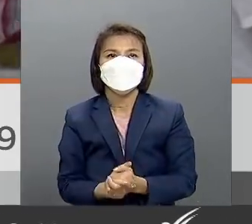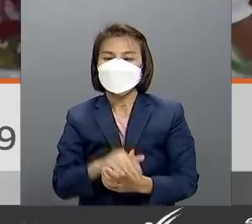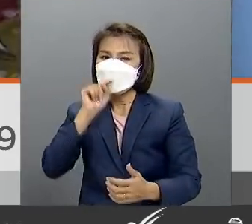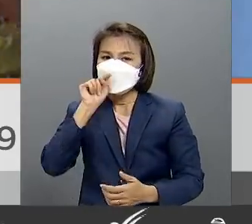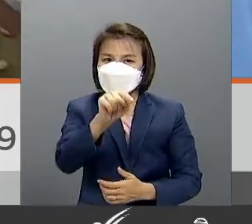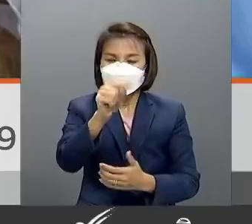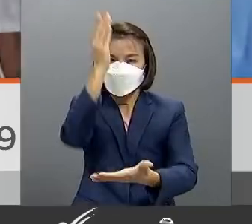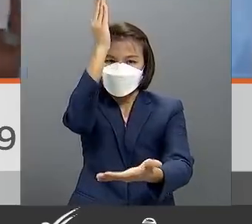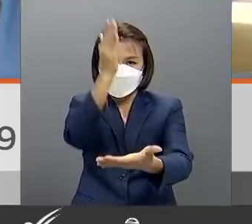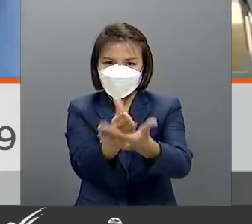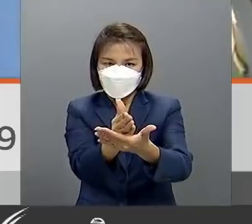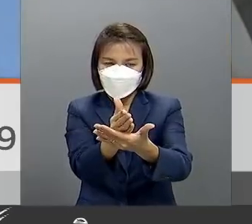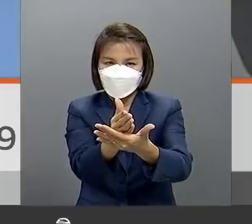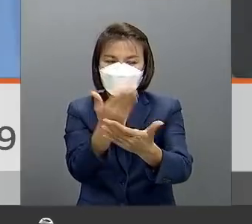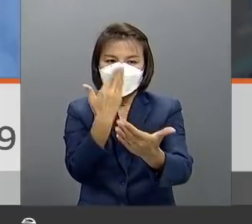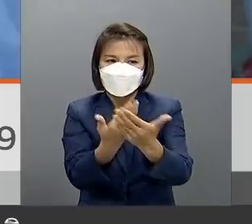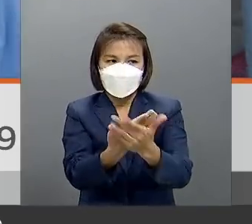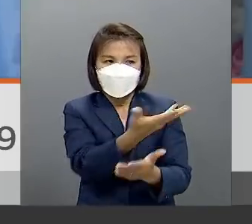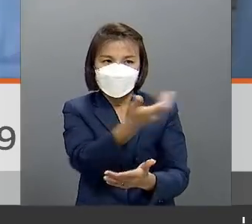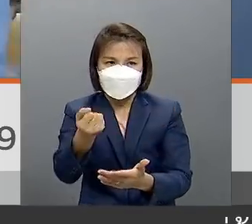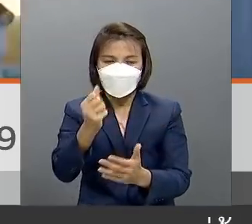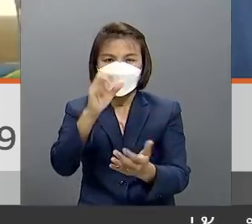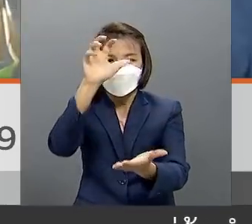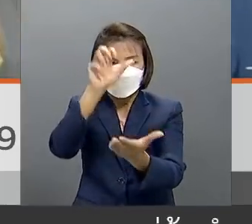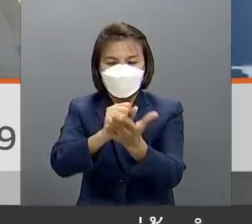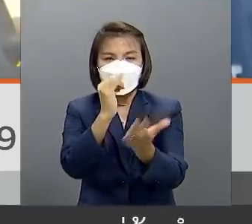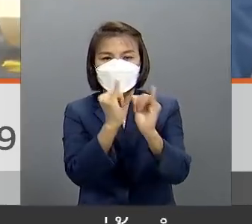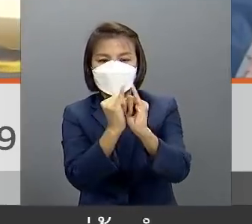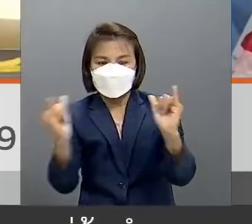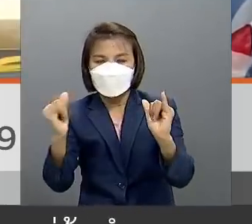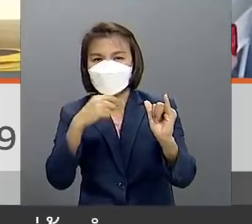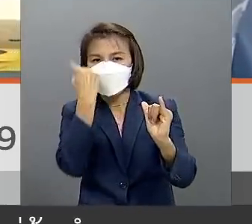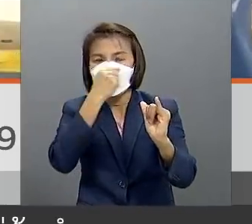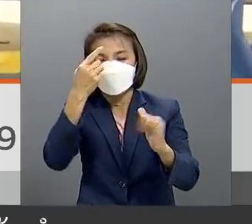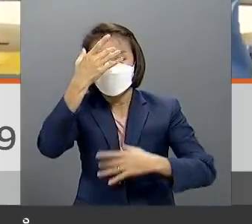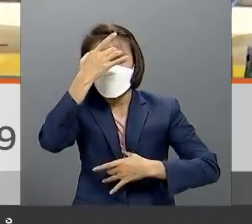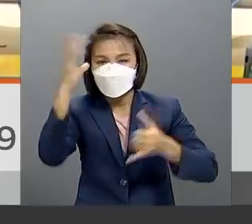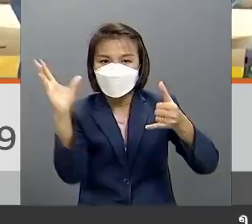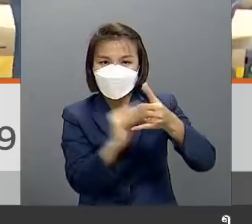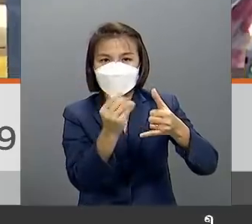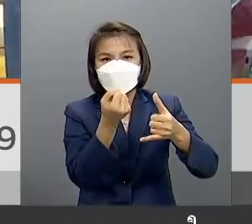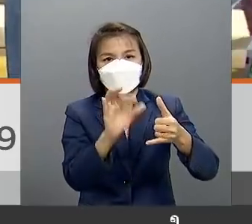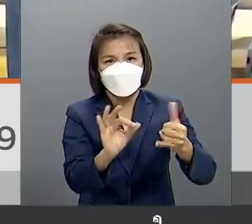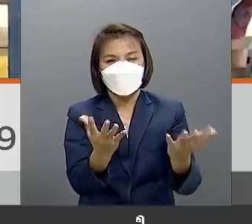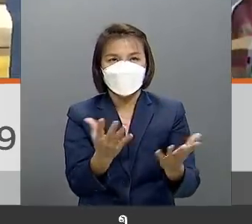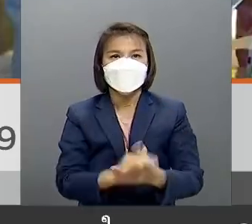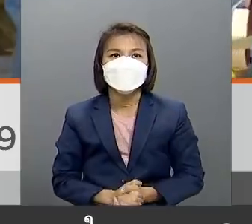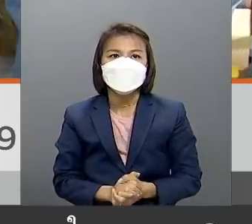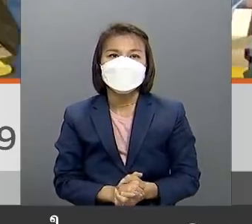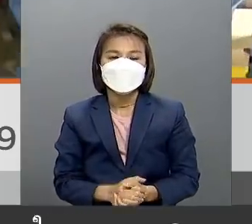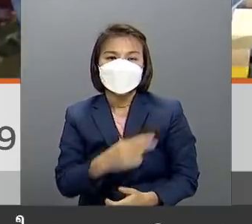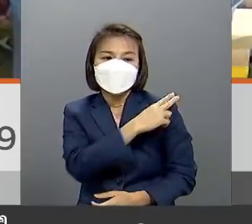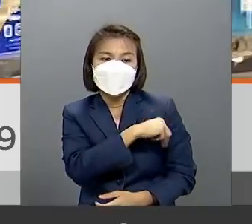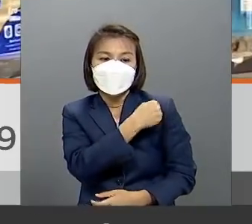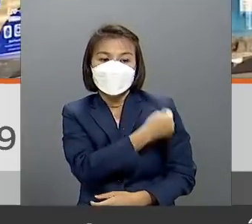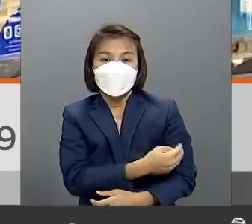ของการเรียกเก็บเงินเพื่อจองเตียงผู้ป่วยโควิด -19 ต่อไปทางด้านของทันตแพทย์อาคมประดิษฐ์สุวร